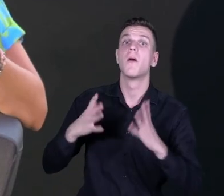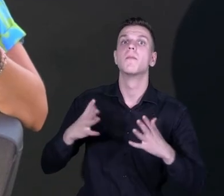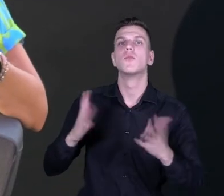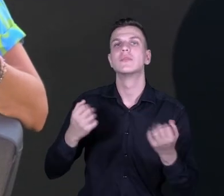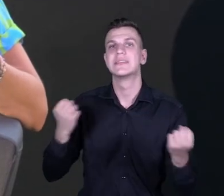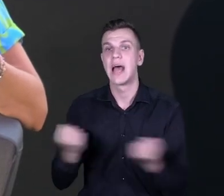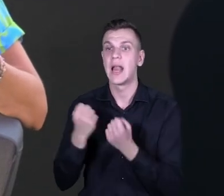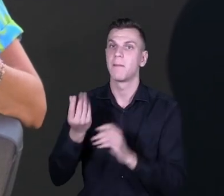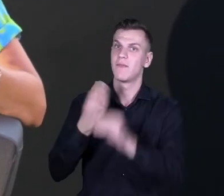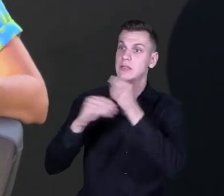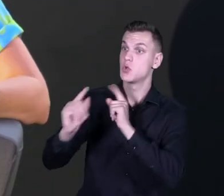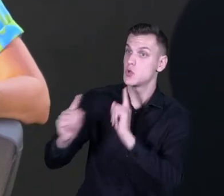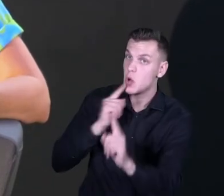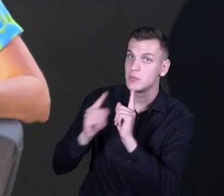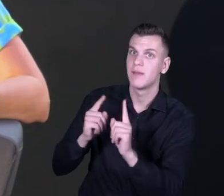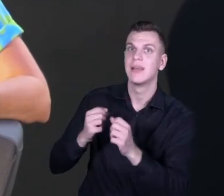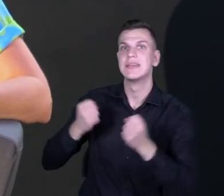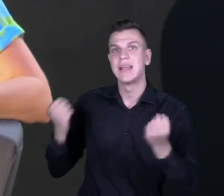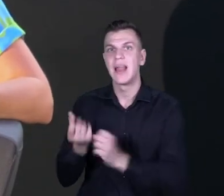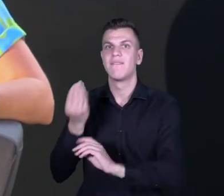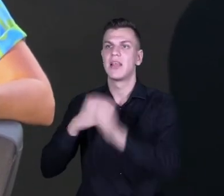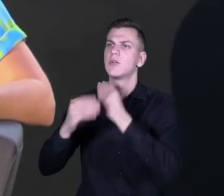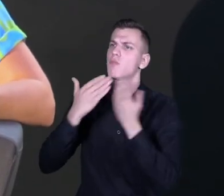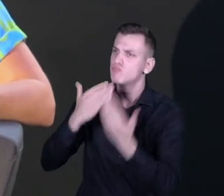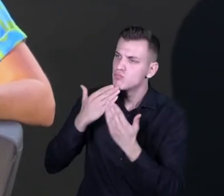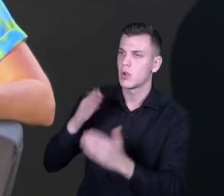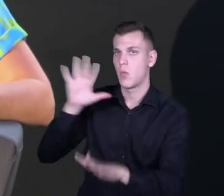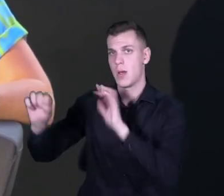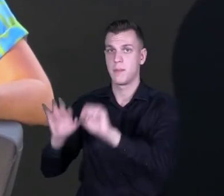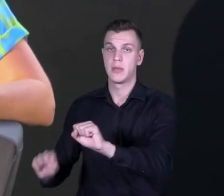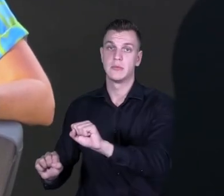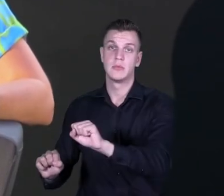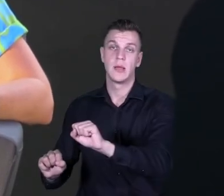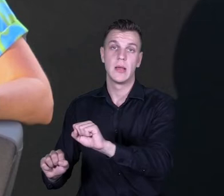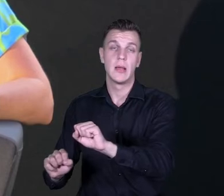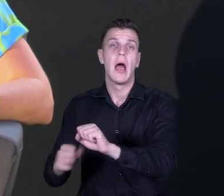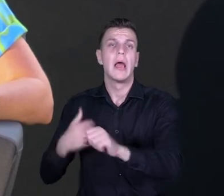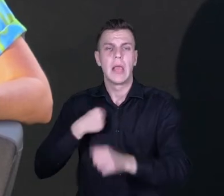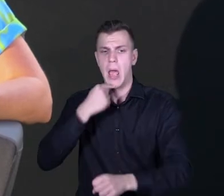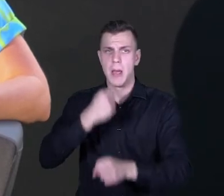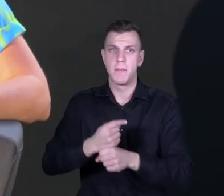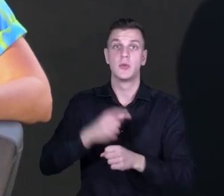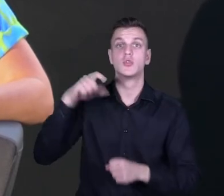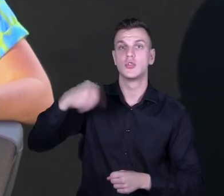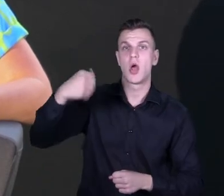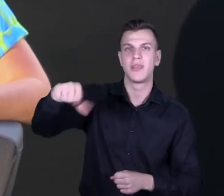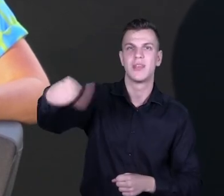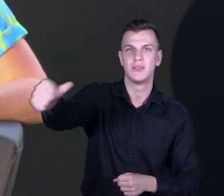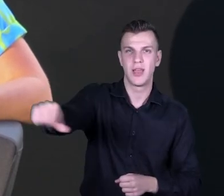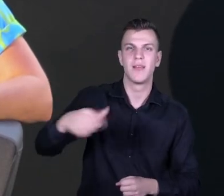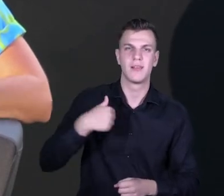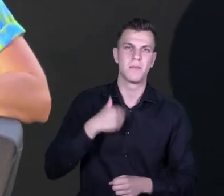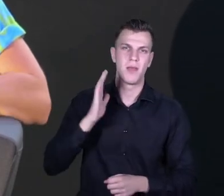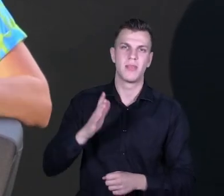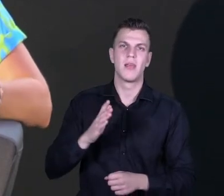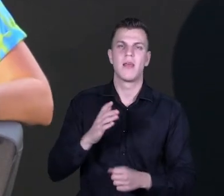I tutaj wymyśliłam sobie, że co tydzień będę losowała uczniów w pary, pomogła mi aplikacja,